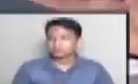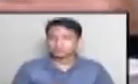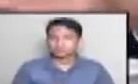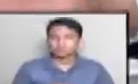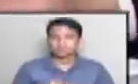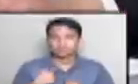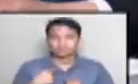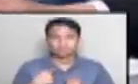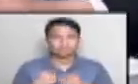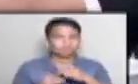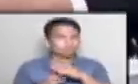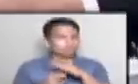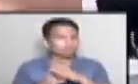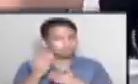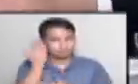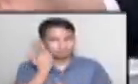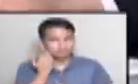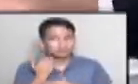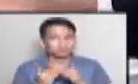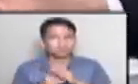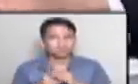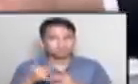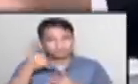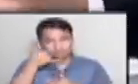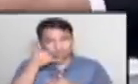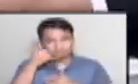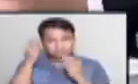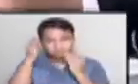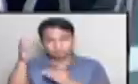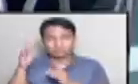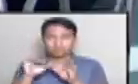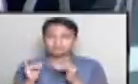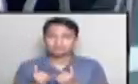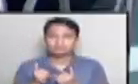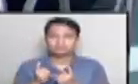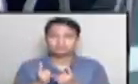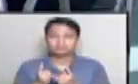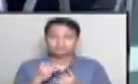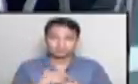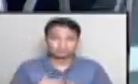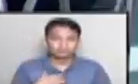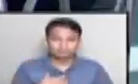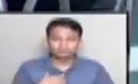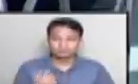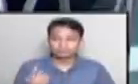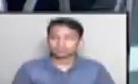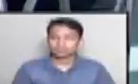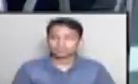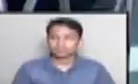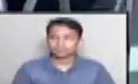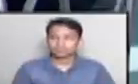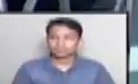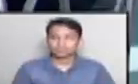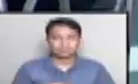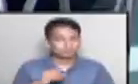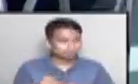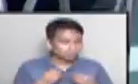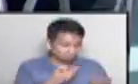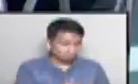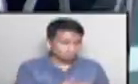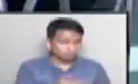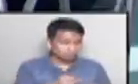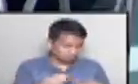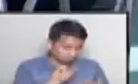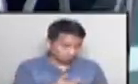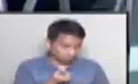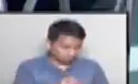kapos na sa oras yun at that time. Pero tinawagan po namin yung kumpanya at sinabi yung inyong reklamo. Ganun pa man. Naibigay pa ho pa yung